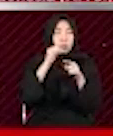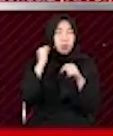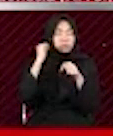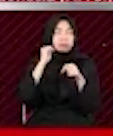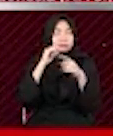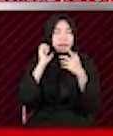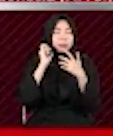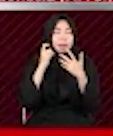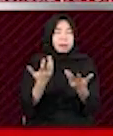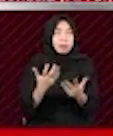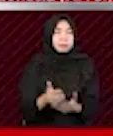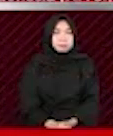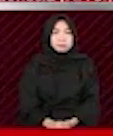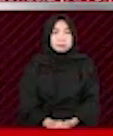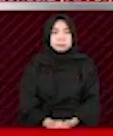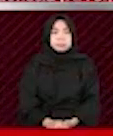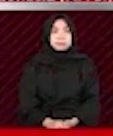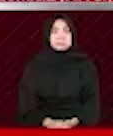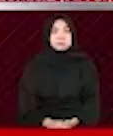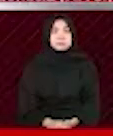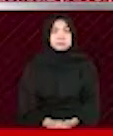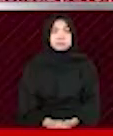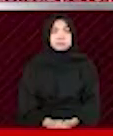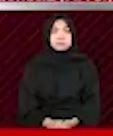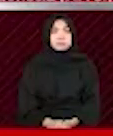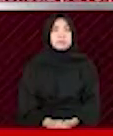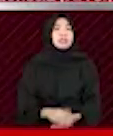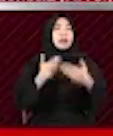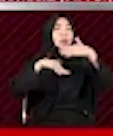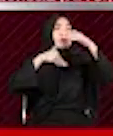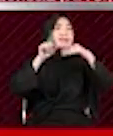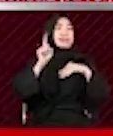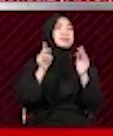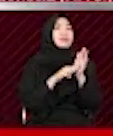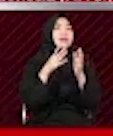Ya, saya kira ada dua hal masalah besar yang dihadapi oleh pusat perbelanjaan selama pandemi ini.